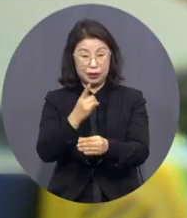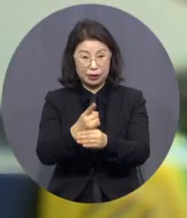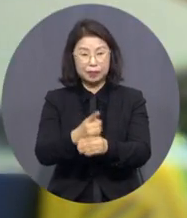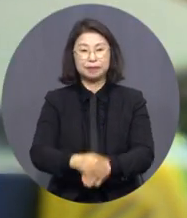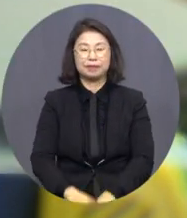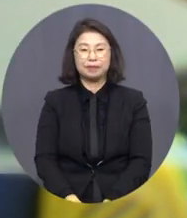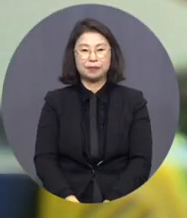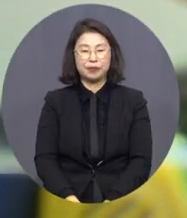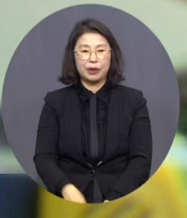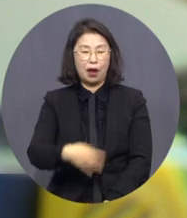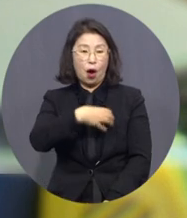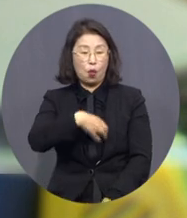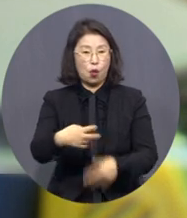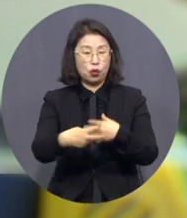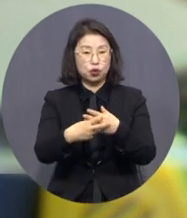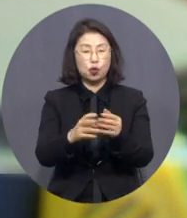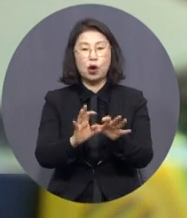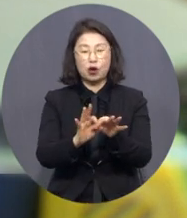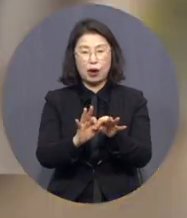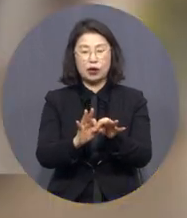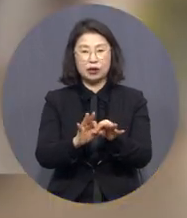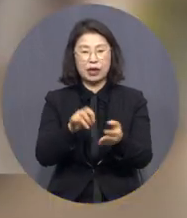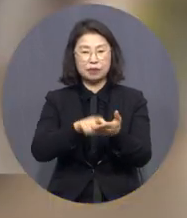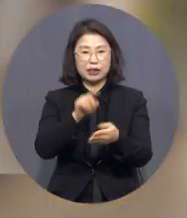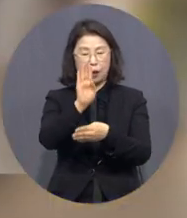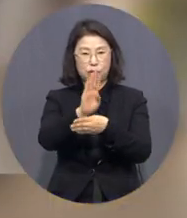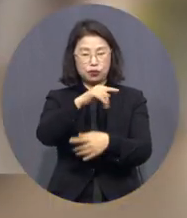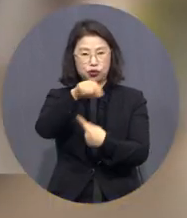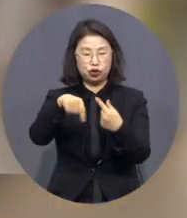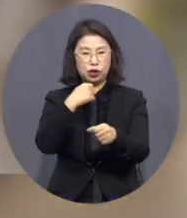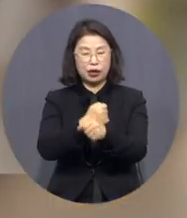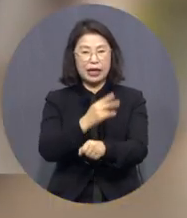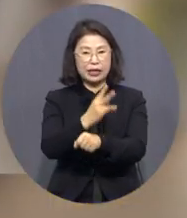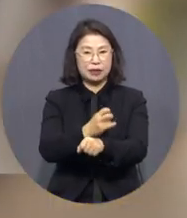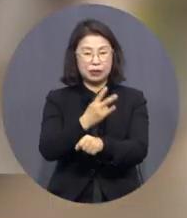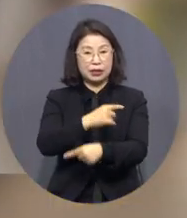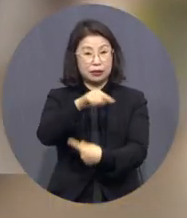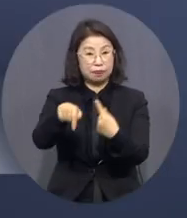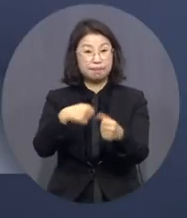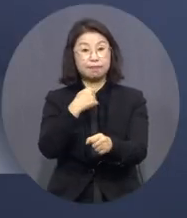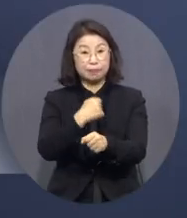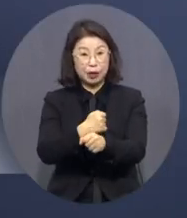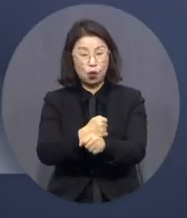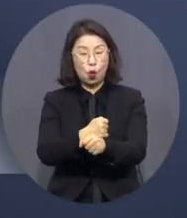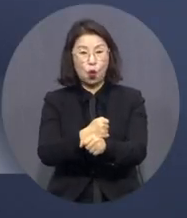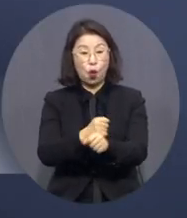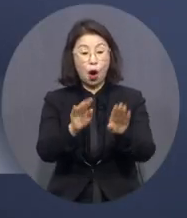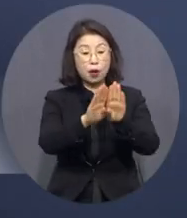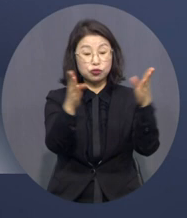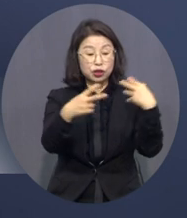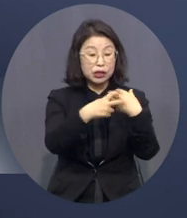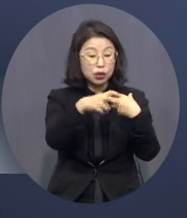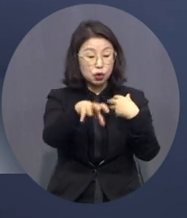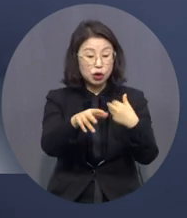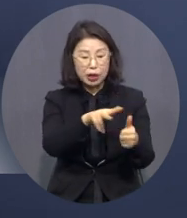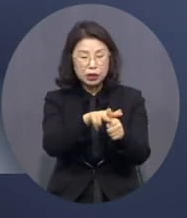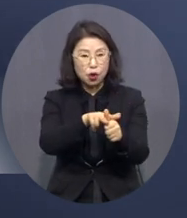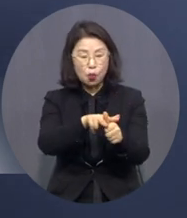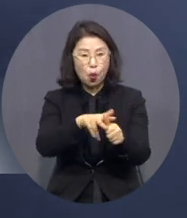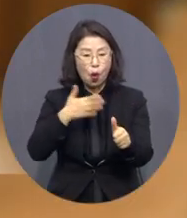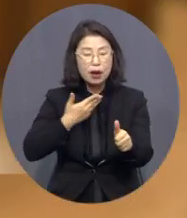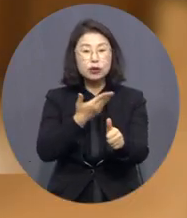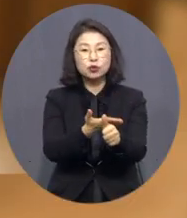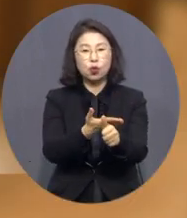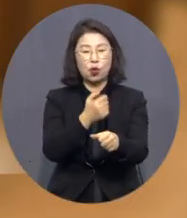함께 비상진료대책본부를 구성해 상황실을 24시간 운영하는 한편 문 여는 의료기관 정보를